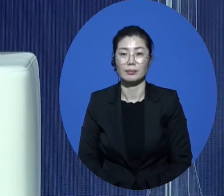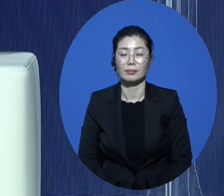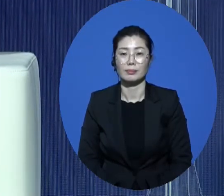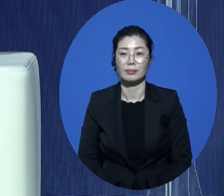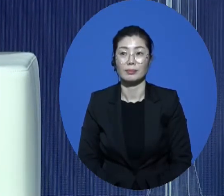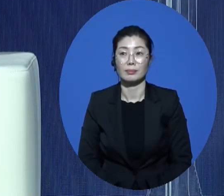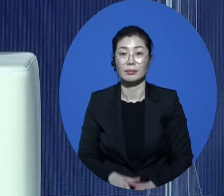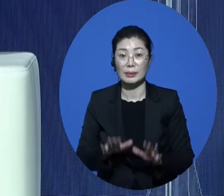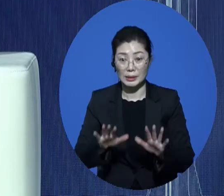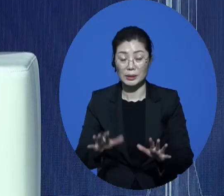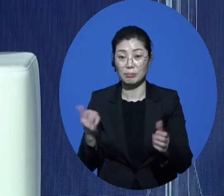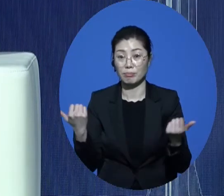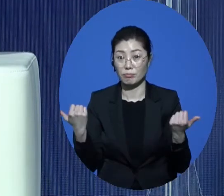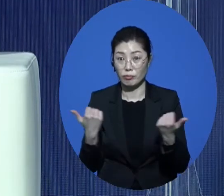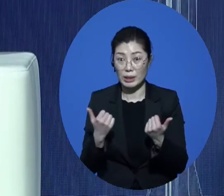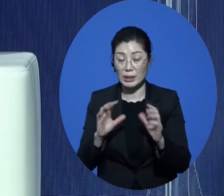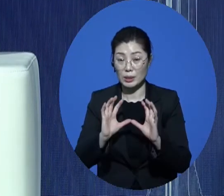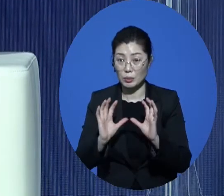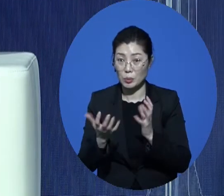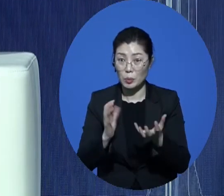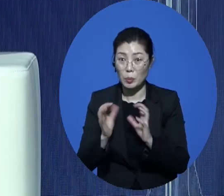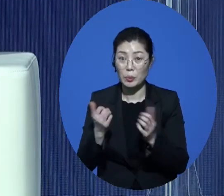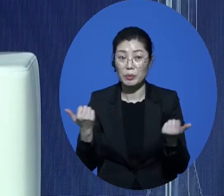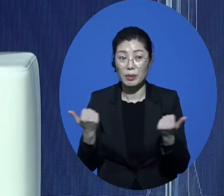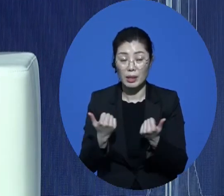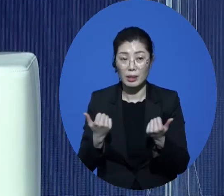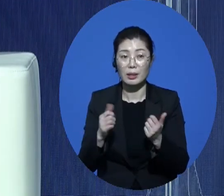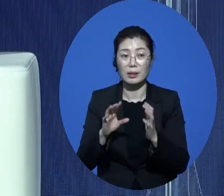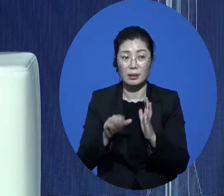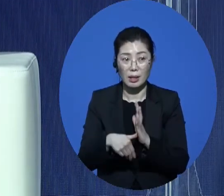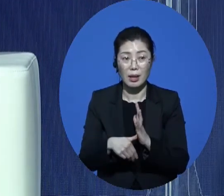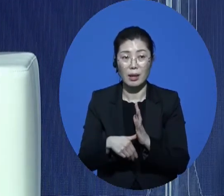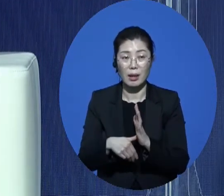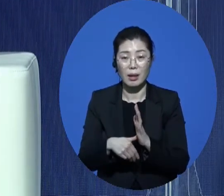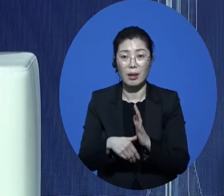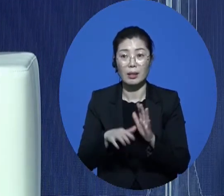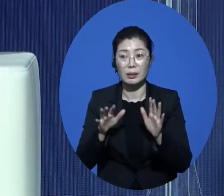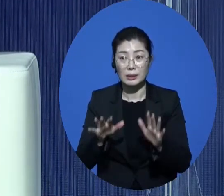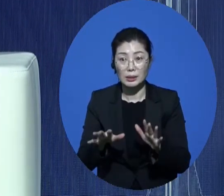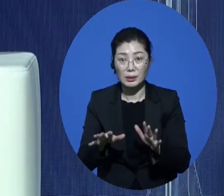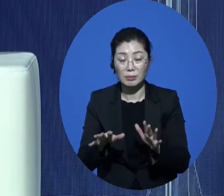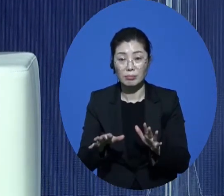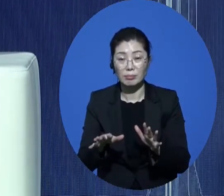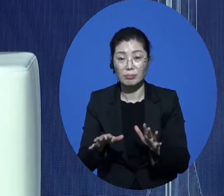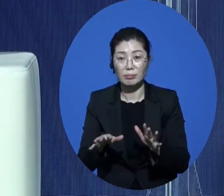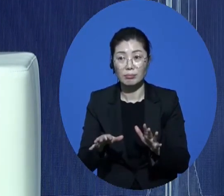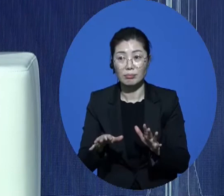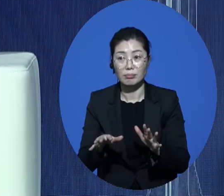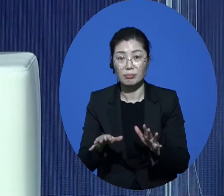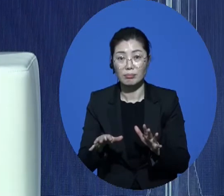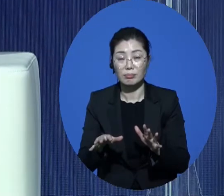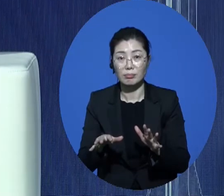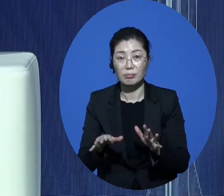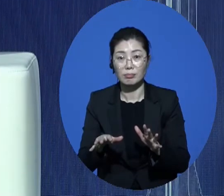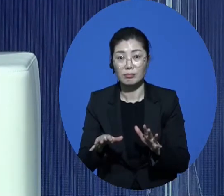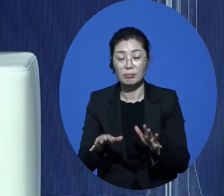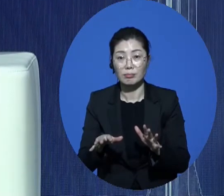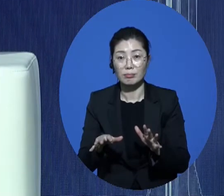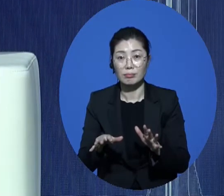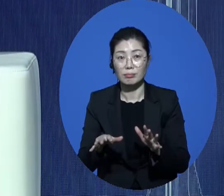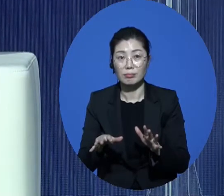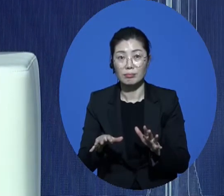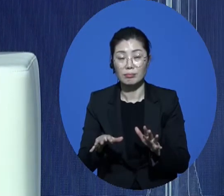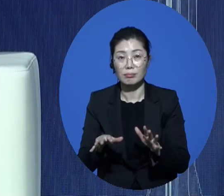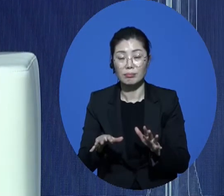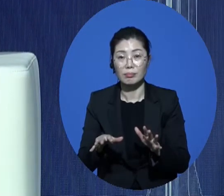이 프롬의 지금 분임 5 세션 과정을 지켜보고 계시는 분들께서는